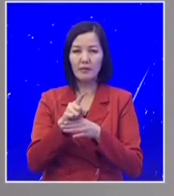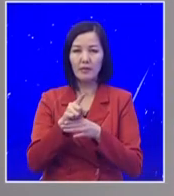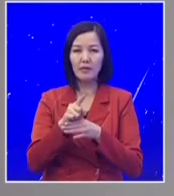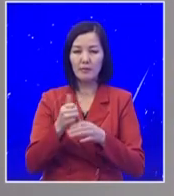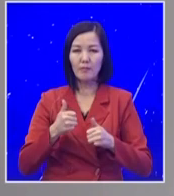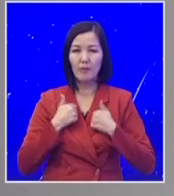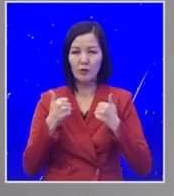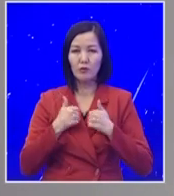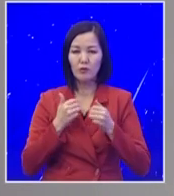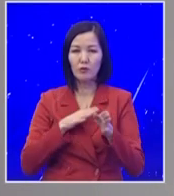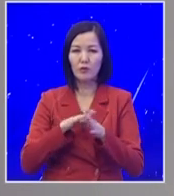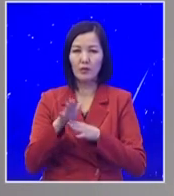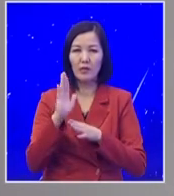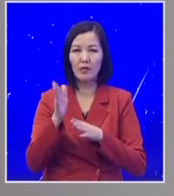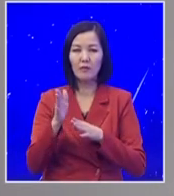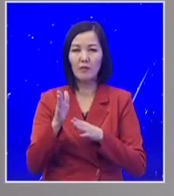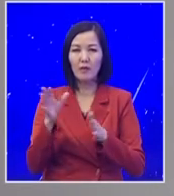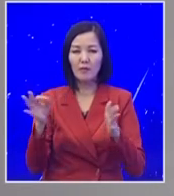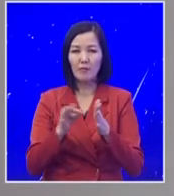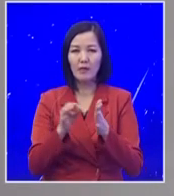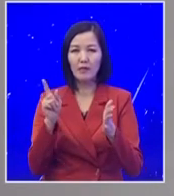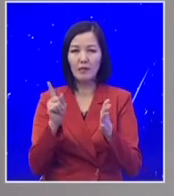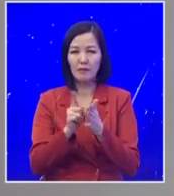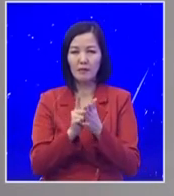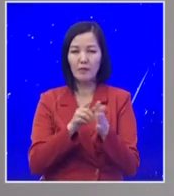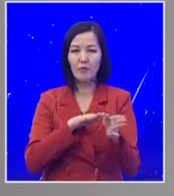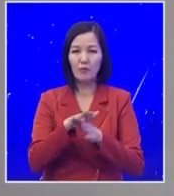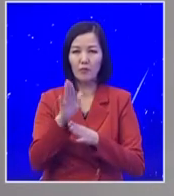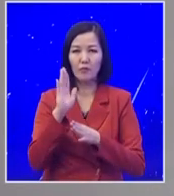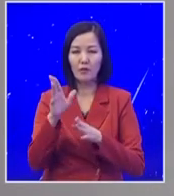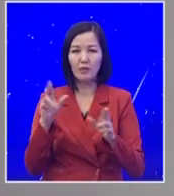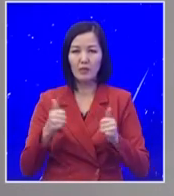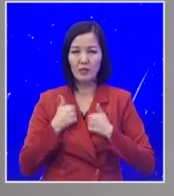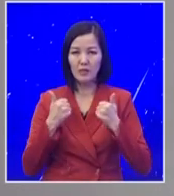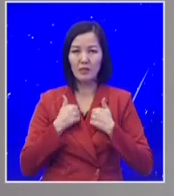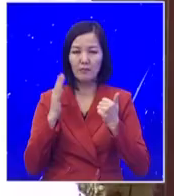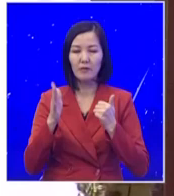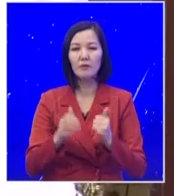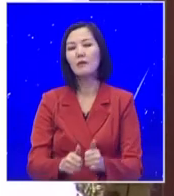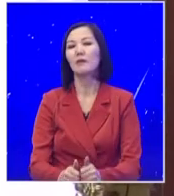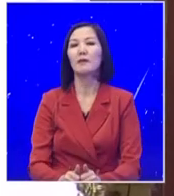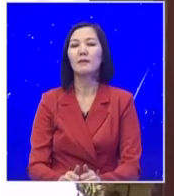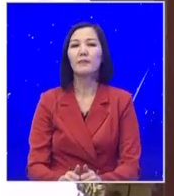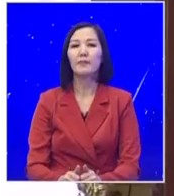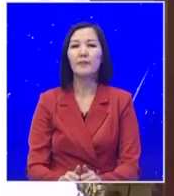саламыз. Ойлаймын, енді өзіңіз қойған мақсатыңызды, бізге қойған талапты бәрін орындауға барлық күшімізді саламыз.